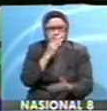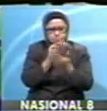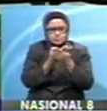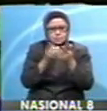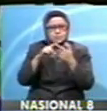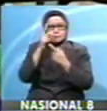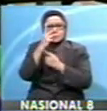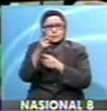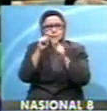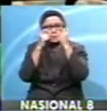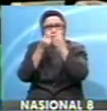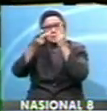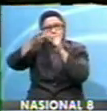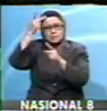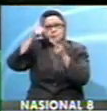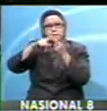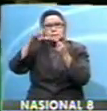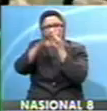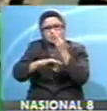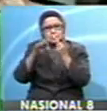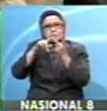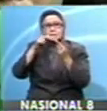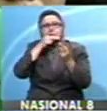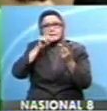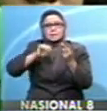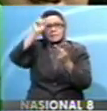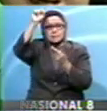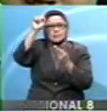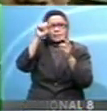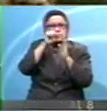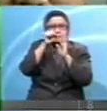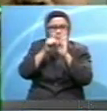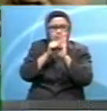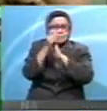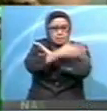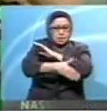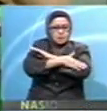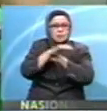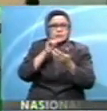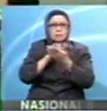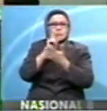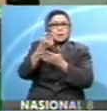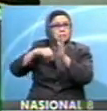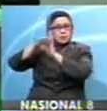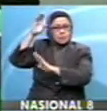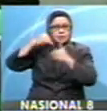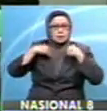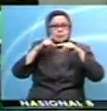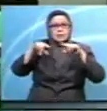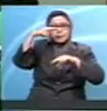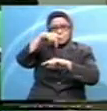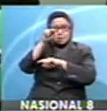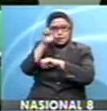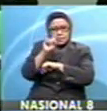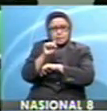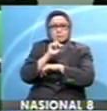Penang Negeri Sembilan Kedah Sabah teamam yang state Tu nampak kelebihan tu ada tapi p On The Other Side ras